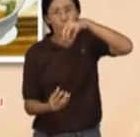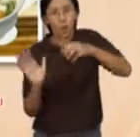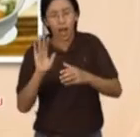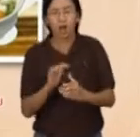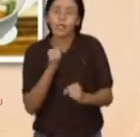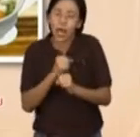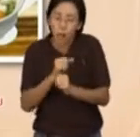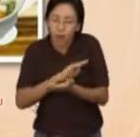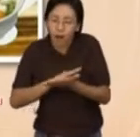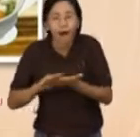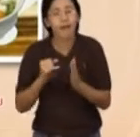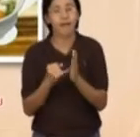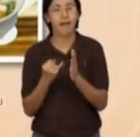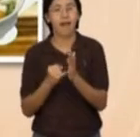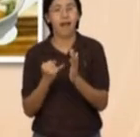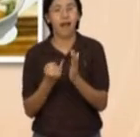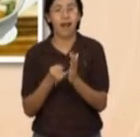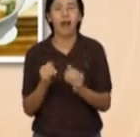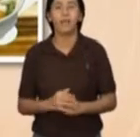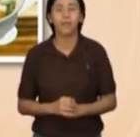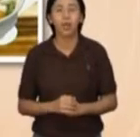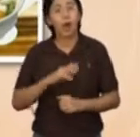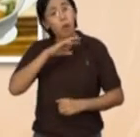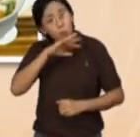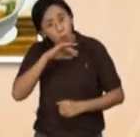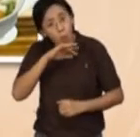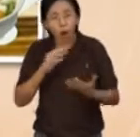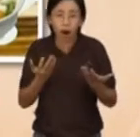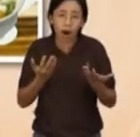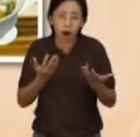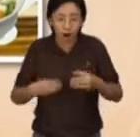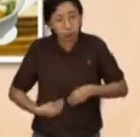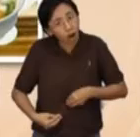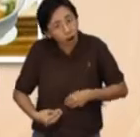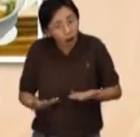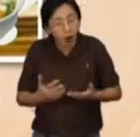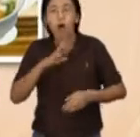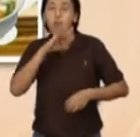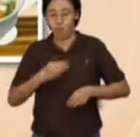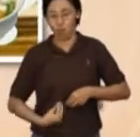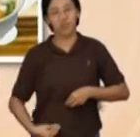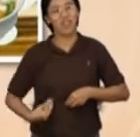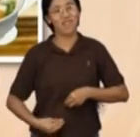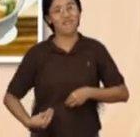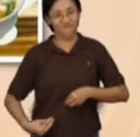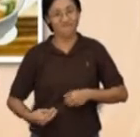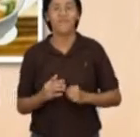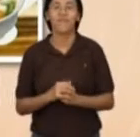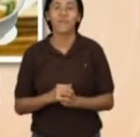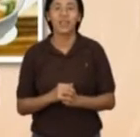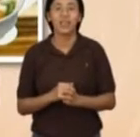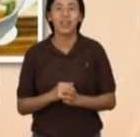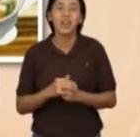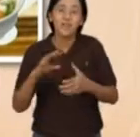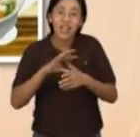ายด้วยนะครับทำความสะอาดง่ายด้วย ไส้หมูหรือไส้ เป็นไส้หมู ไส้หมูอย่างเดียวเท่านั้นใช่ไหมคะ ครับ ค่ะแล้วก็มีเนื้อสัตว ์มี